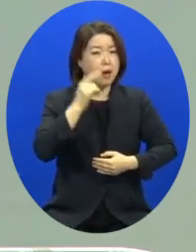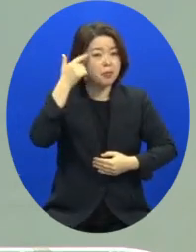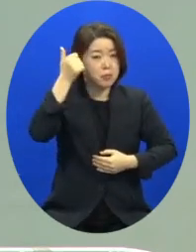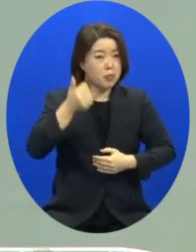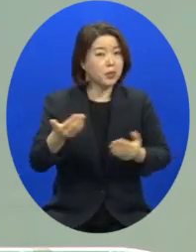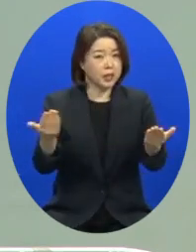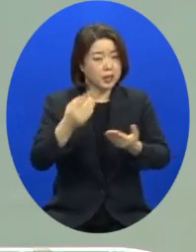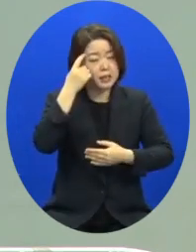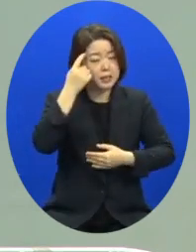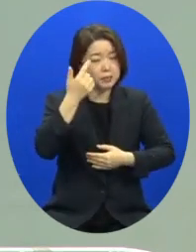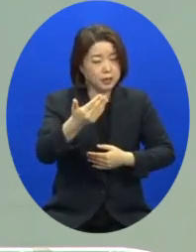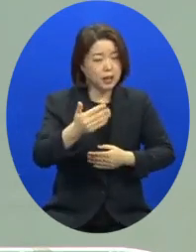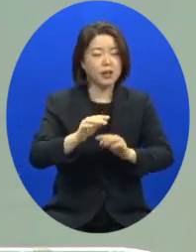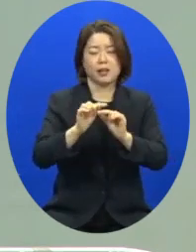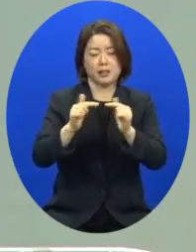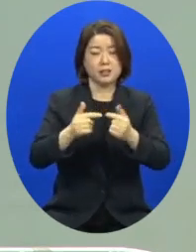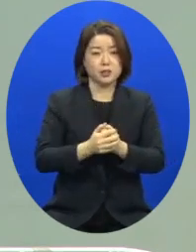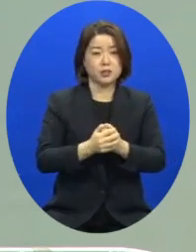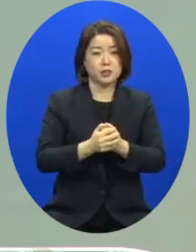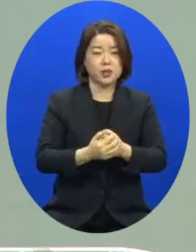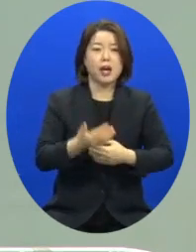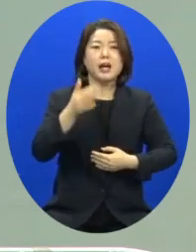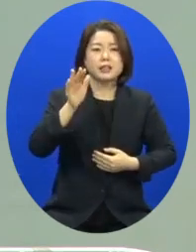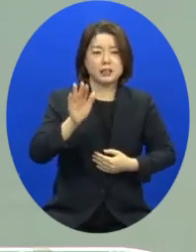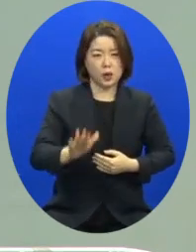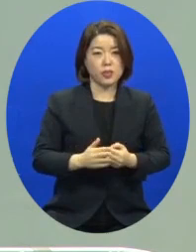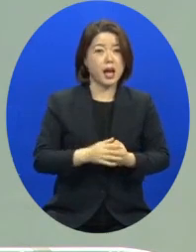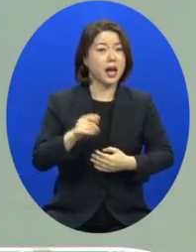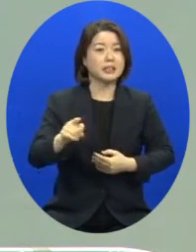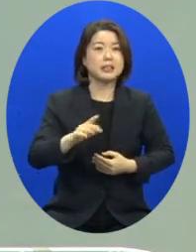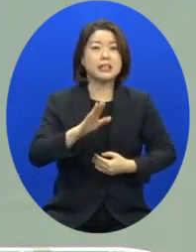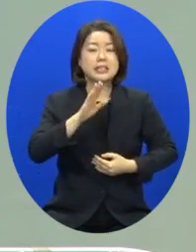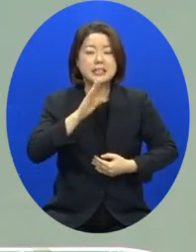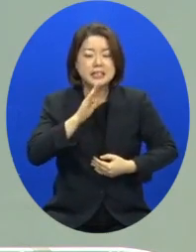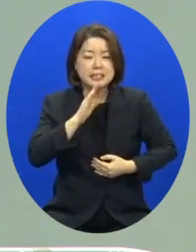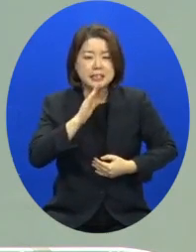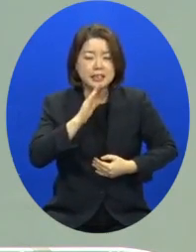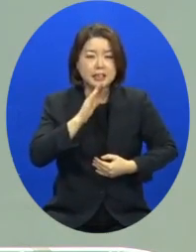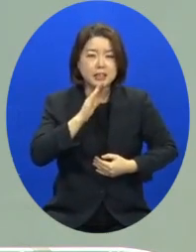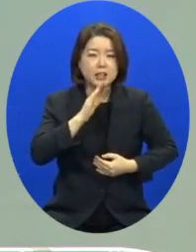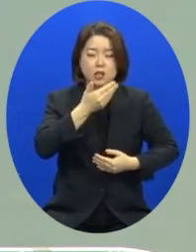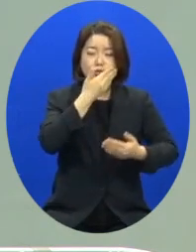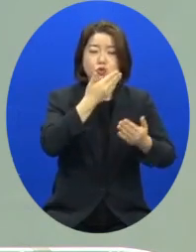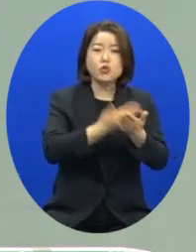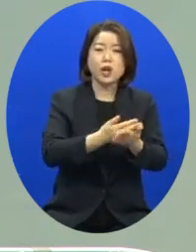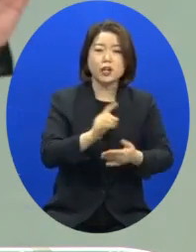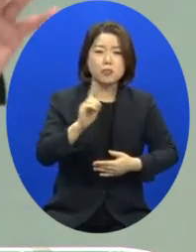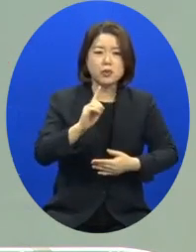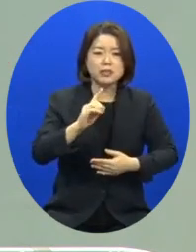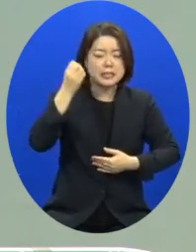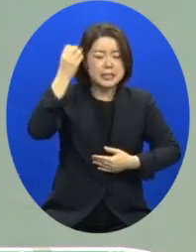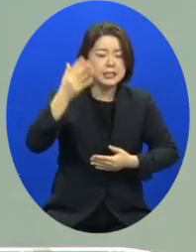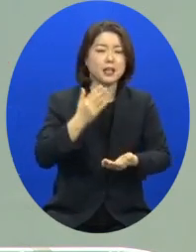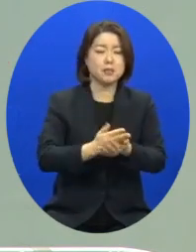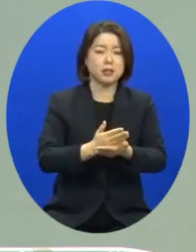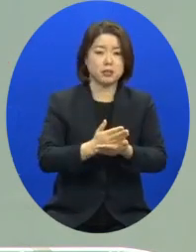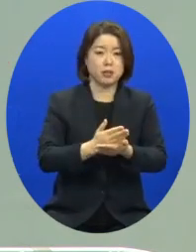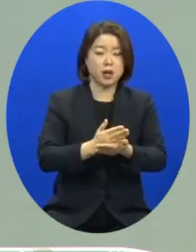목표라고 할 수 있겠습니까? 그러나 그것은 진짜를 놓치게 만든다고 한다면 그건 정말 나쁜